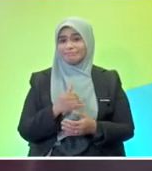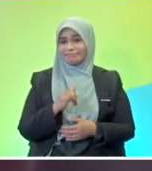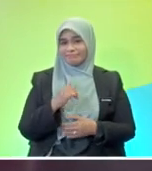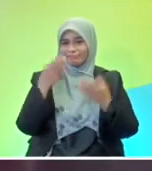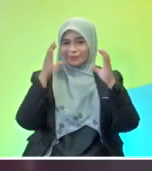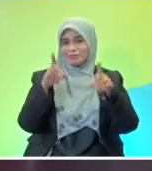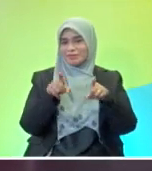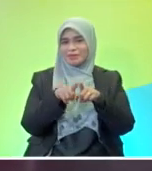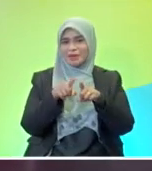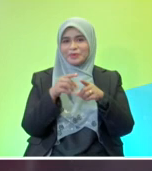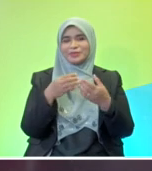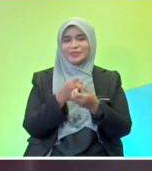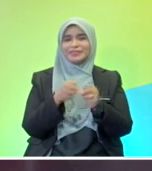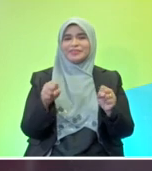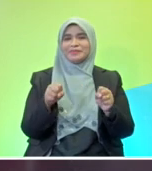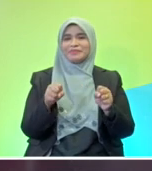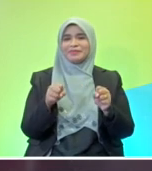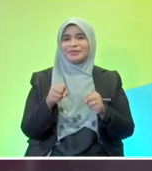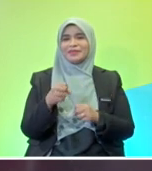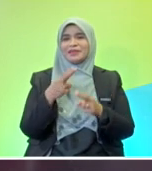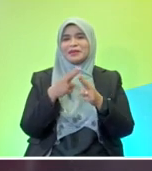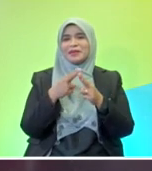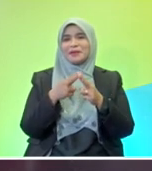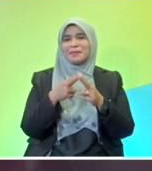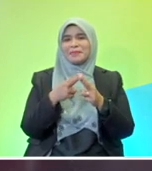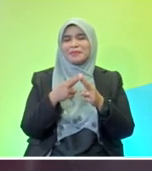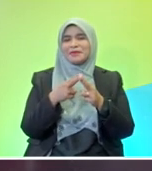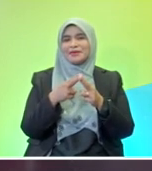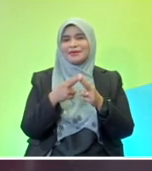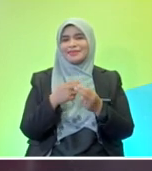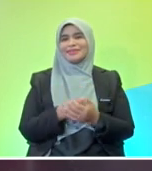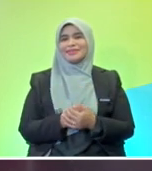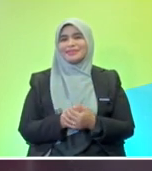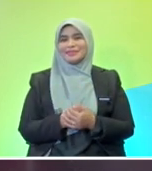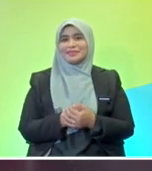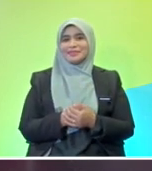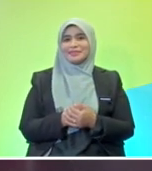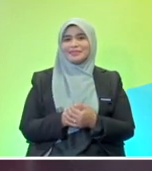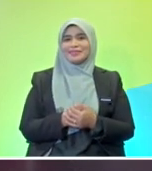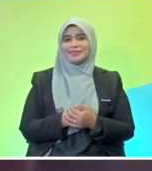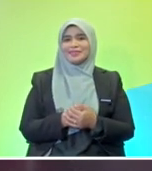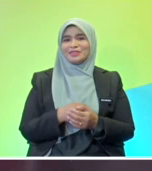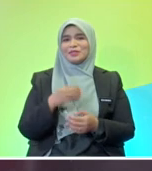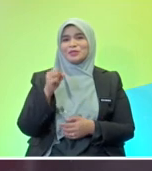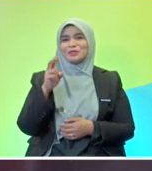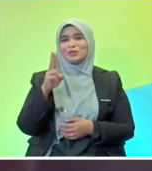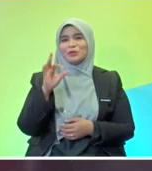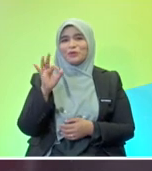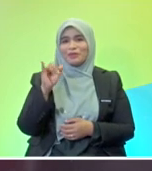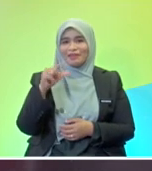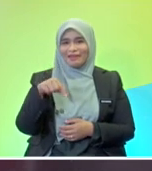Dah siap. Wah, cikgu nama lebah saya kan? Syupika. Nama saya dan juga nama cikgu.